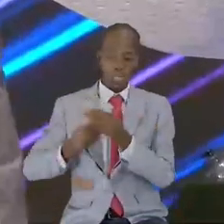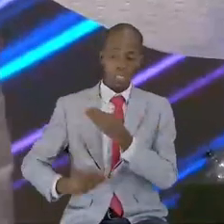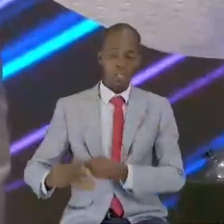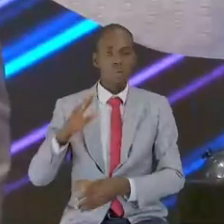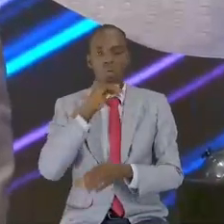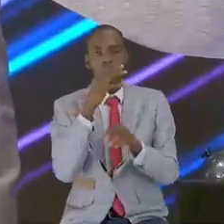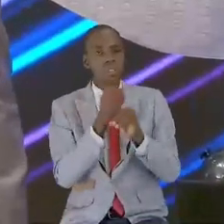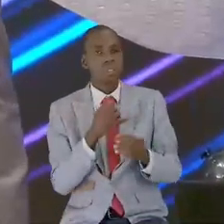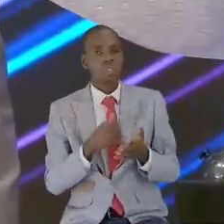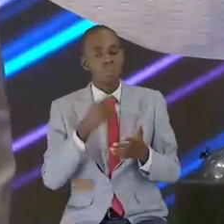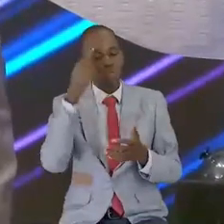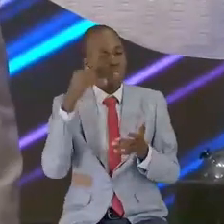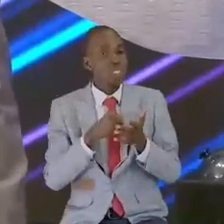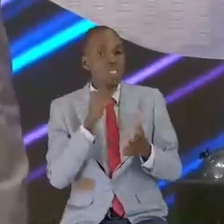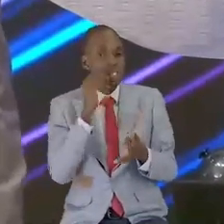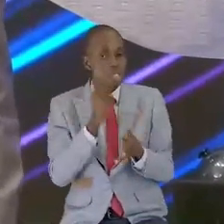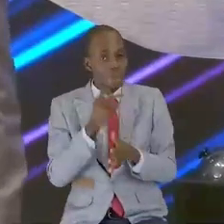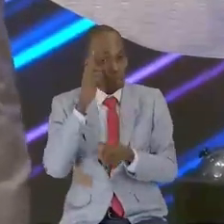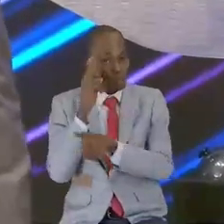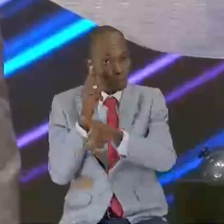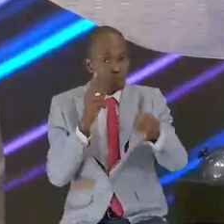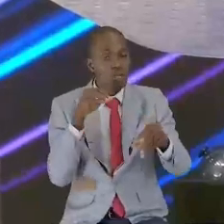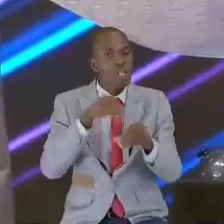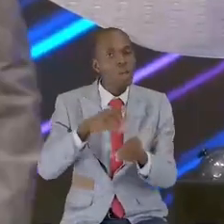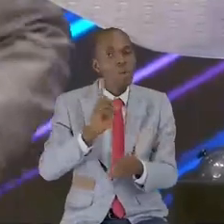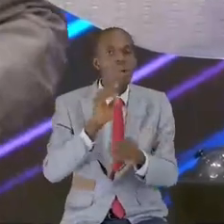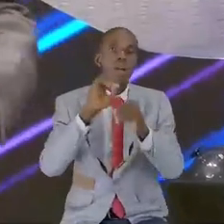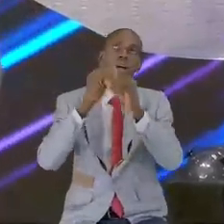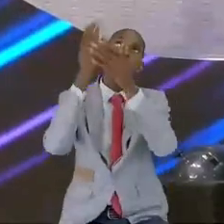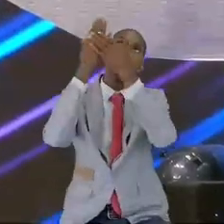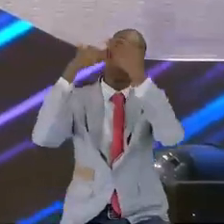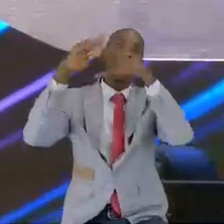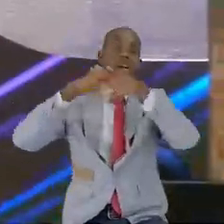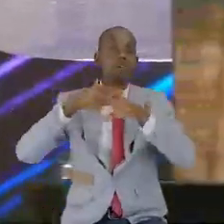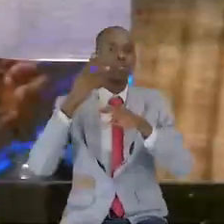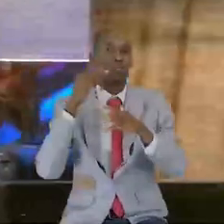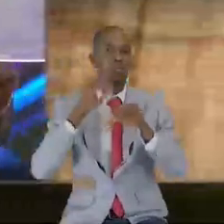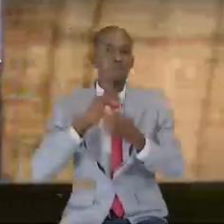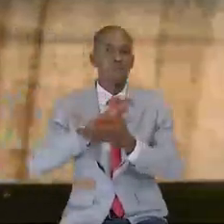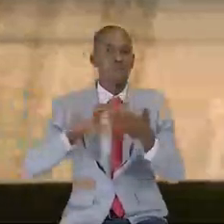l'avoir, parce que cela est réservé pour vous au ciel.